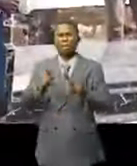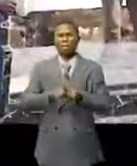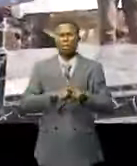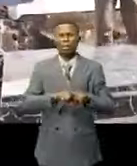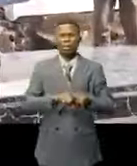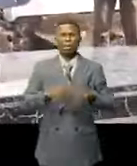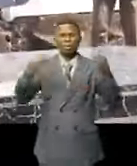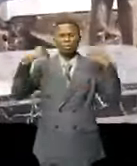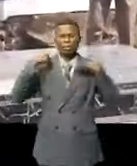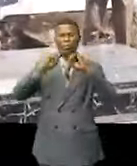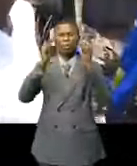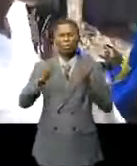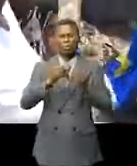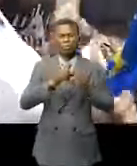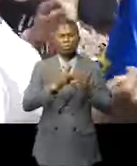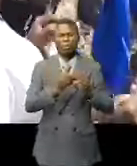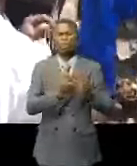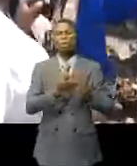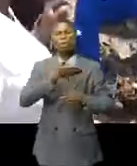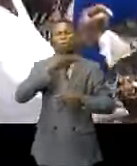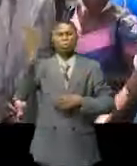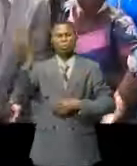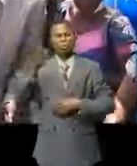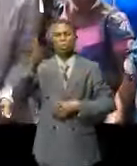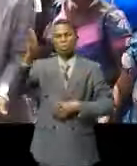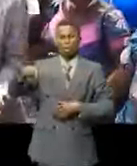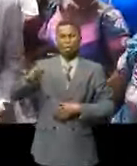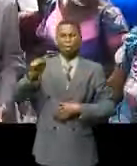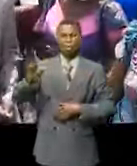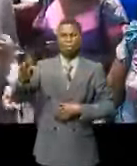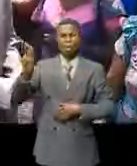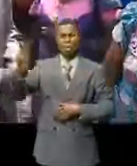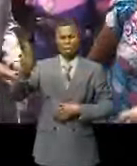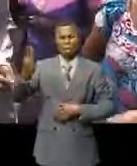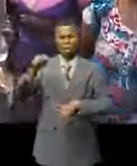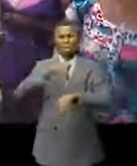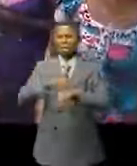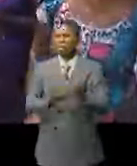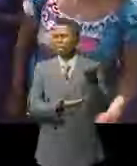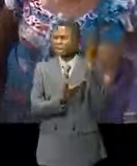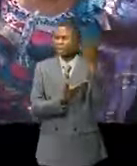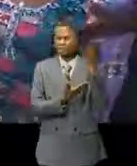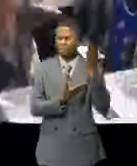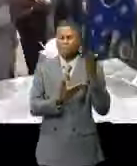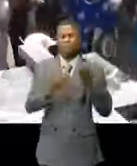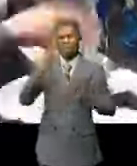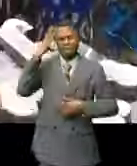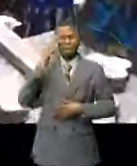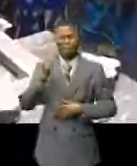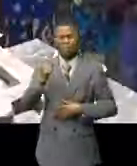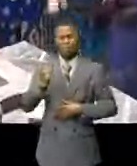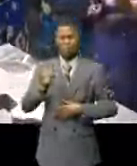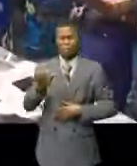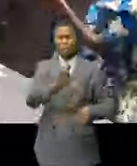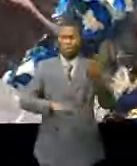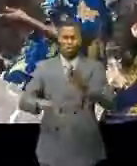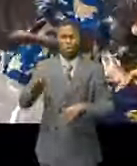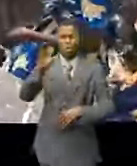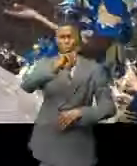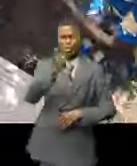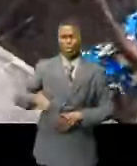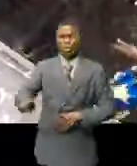chefs du parti qui s'en est suivi. Les Palous s'est souvenu encore de ces moments tristes au cimetière de la Gombe, sous la conduite